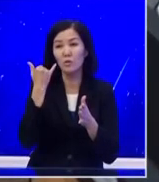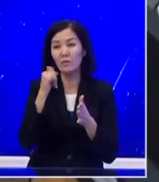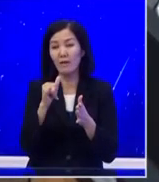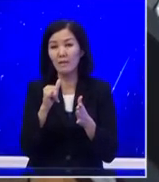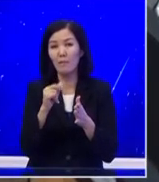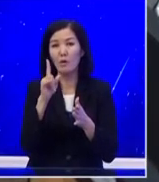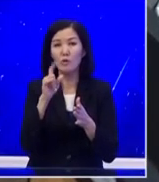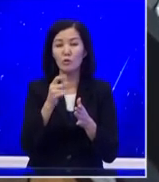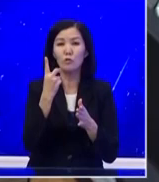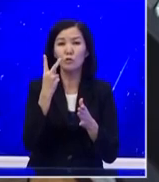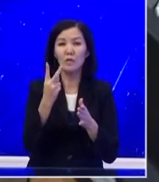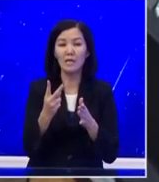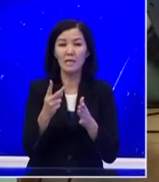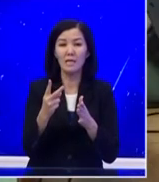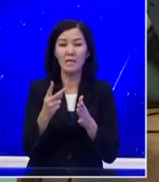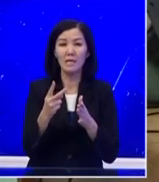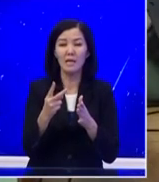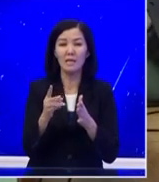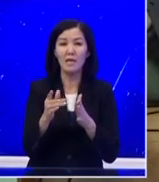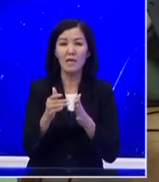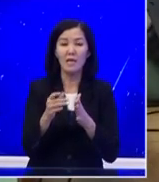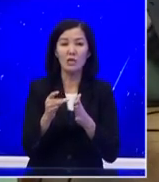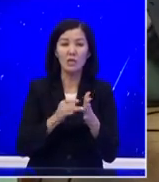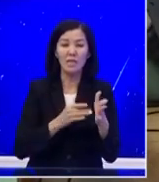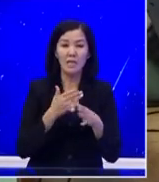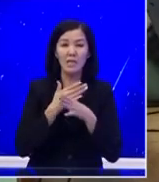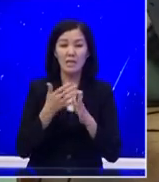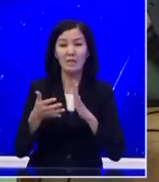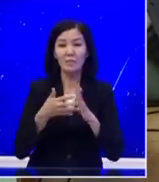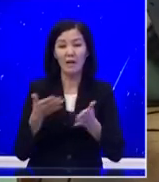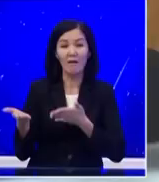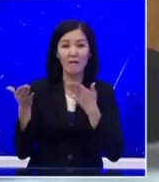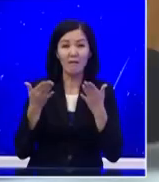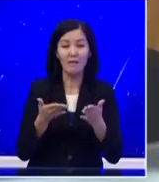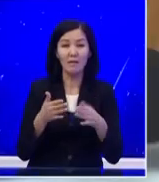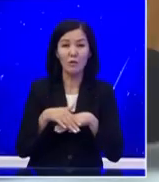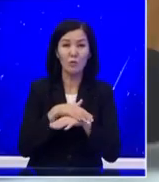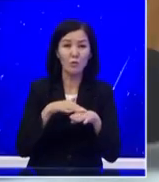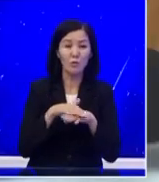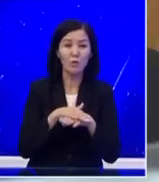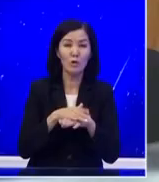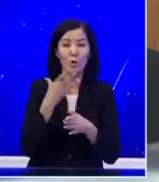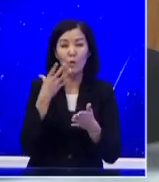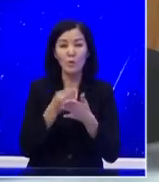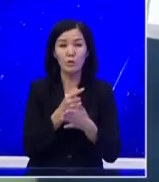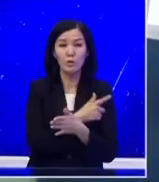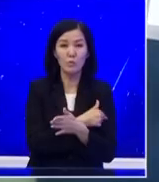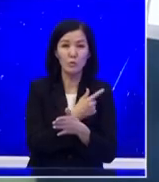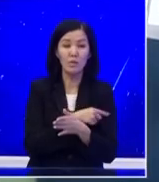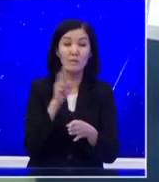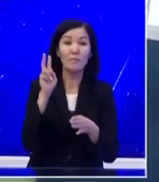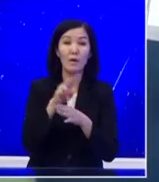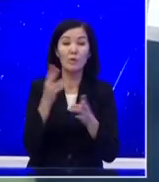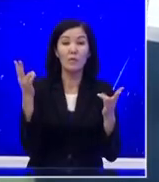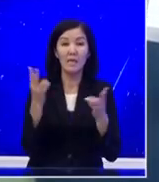бой алдырып, бірден жедел жәрдемді шақырады екен. Медицина қызметкерлері тұрғындар алдымен учаскелік дәрігерге жүгіну